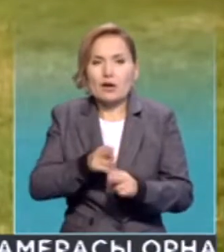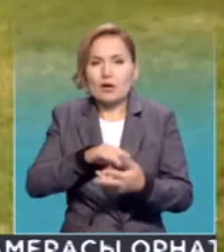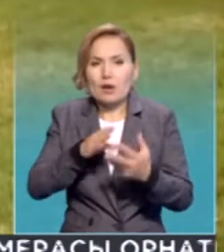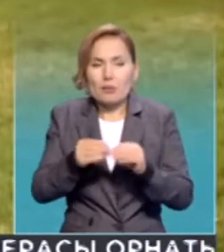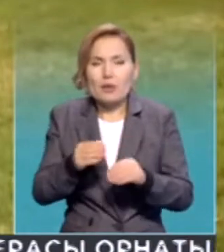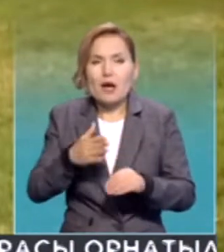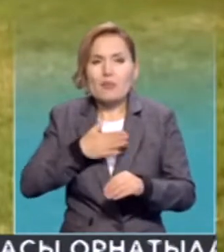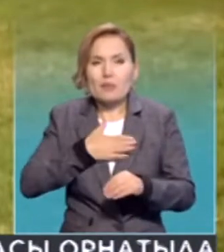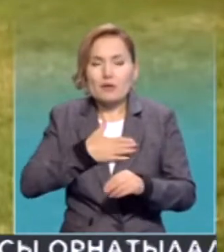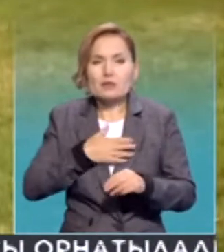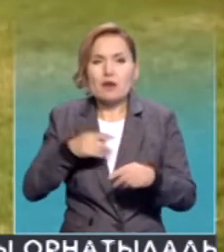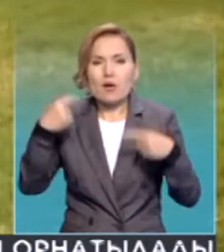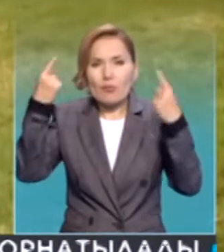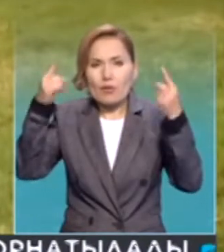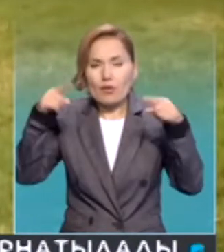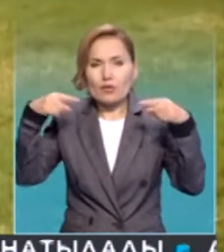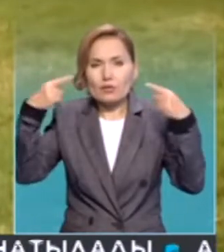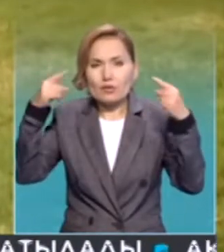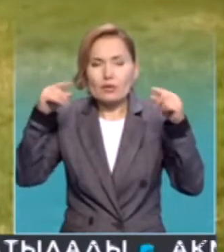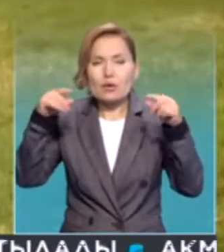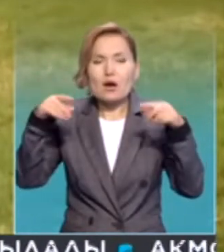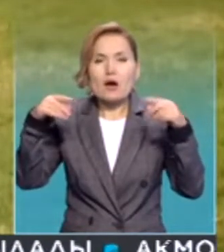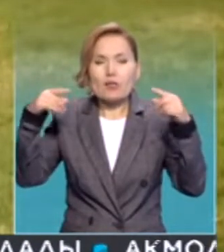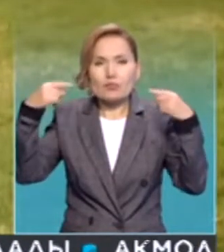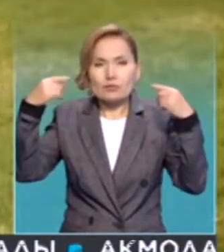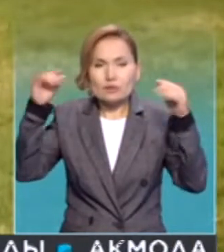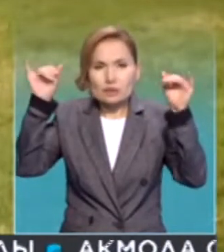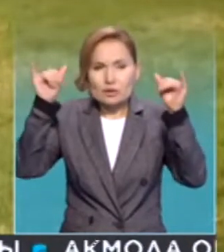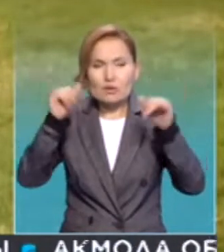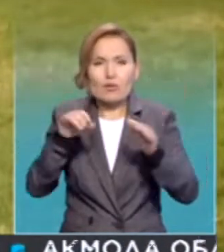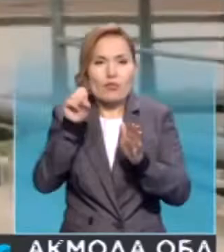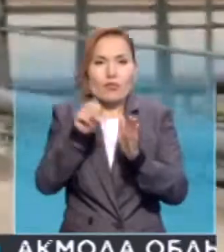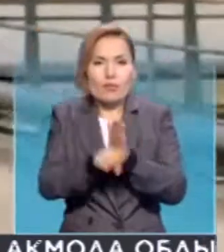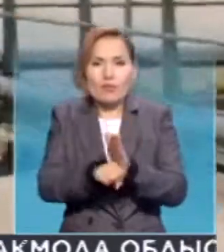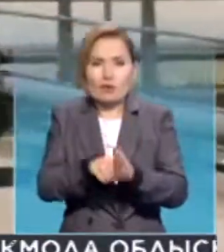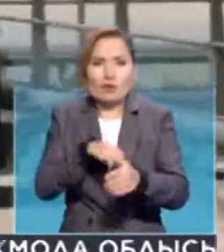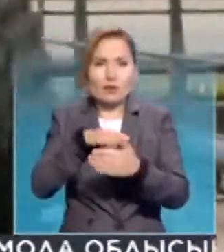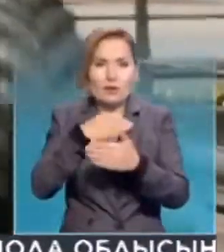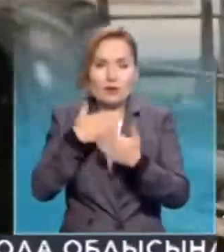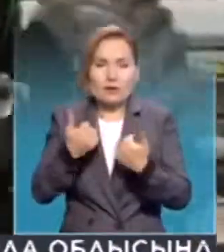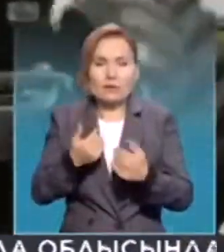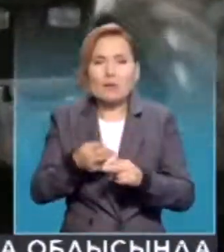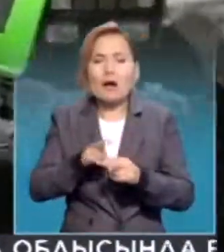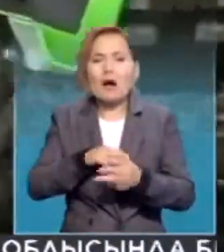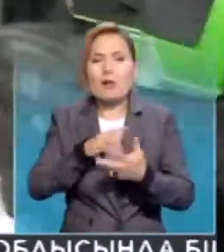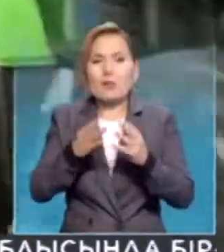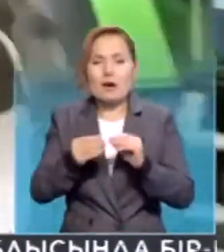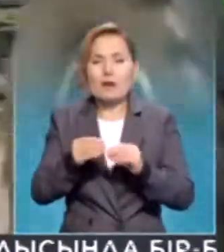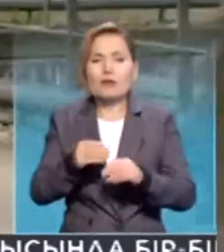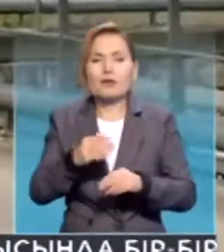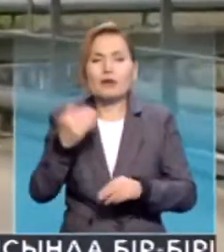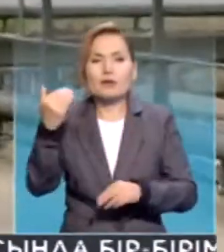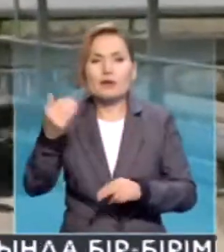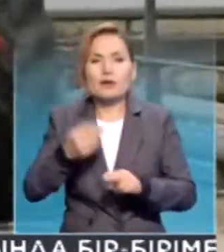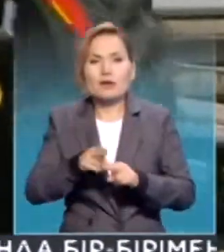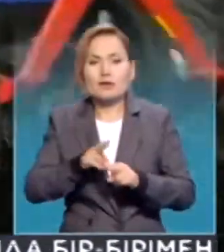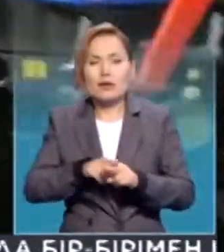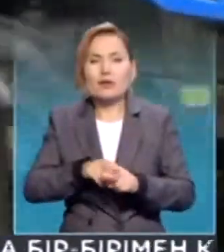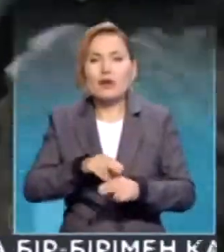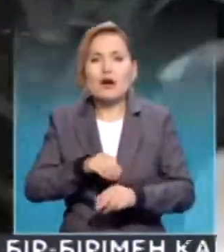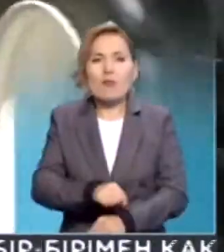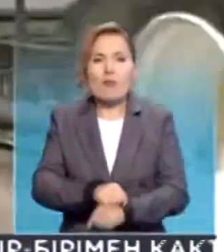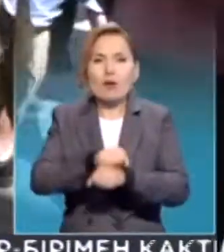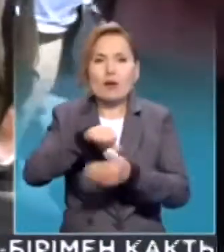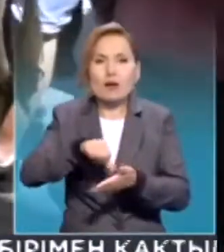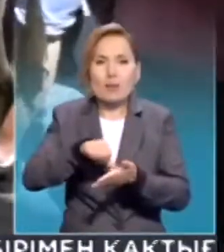біз қожалығымыздағы малдың бәрін құруымыз керек қой, оған қарсымыз. Нан тауып отырған кәсіптерден айырылмау үшін соңына дейін